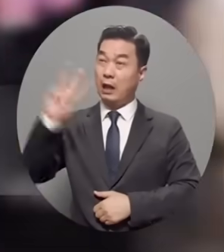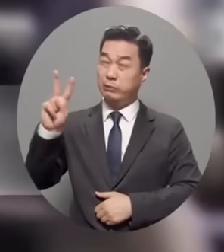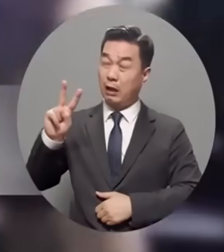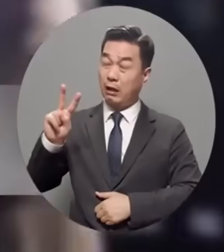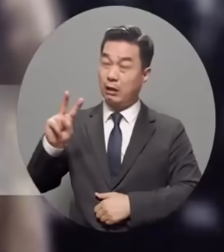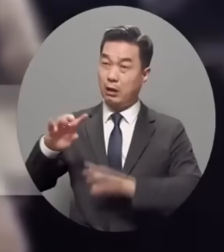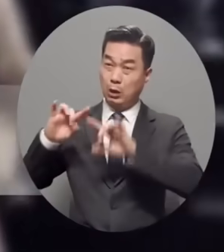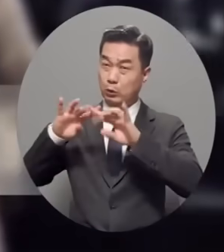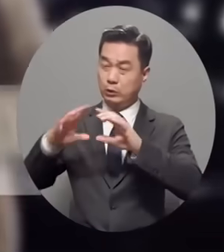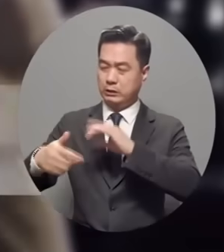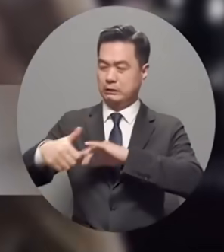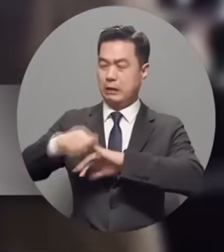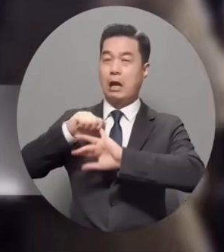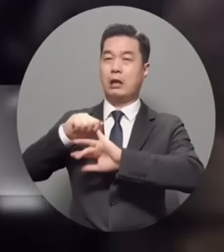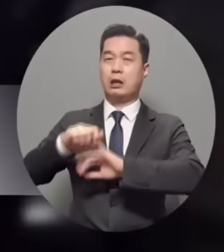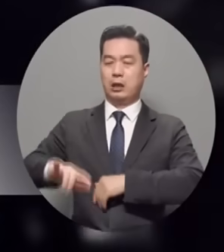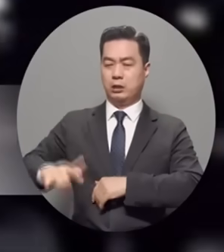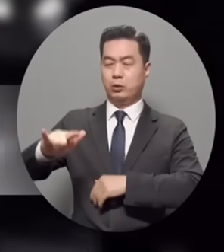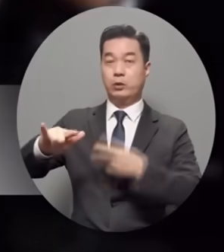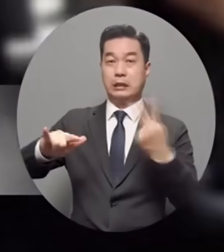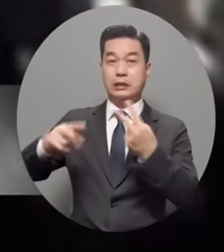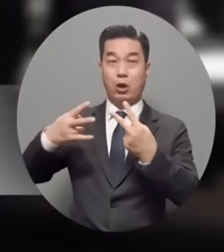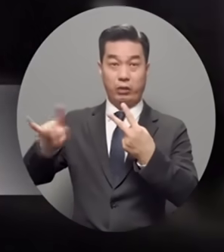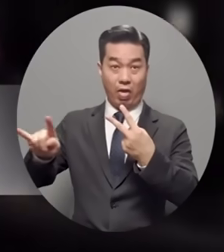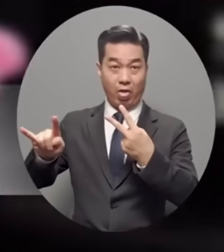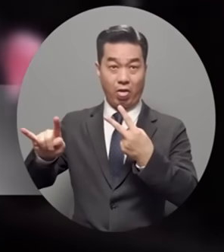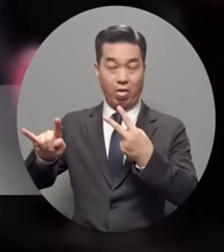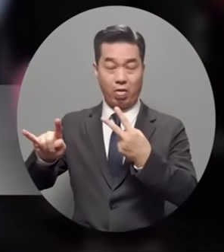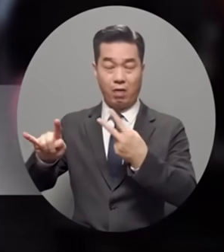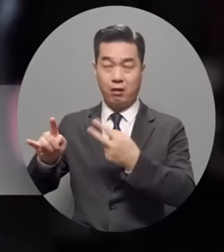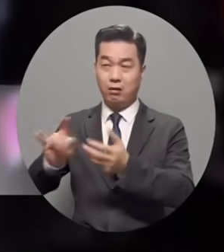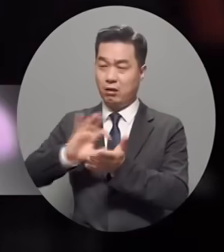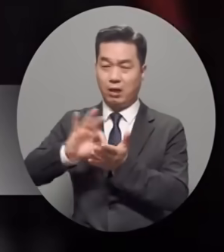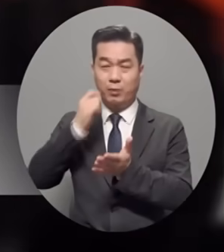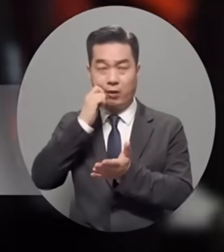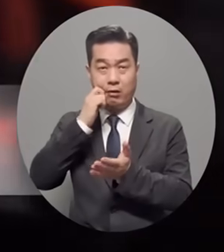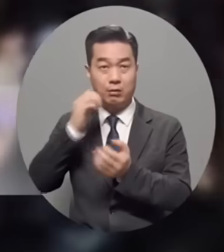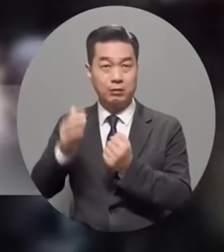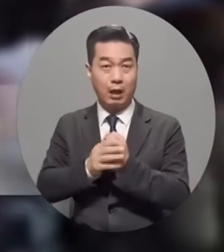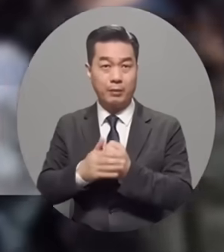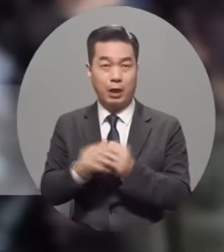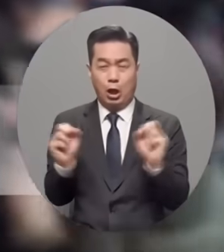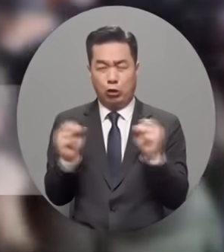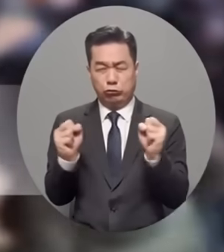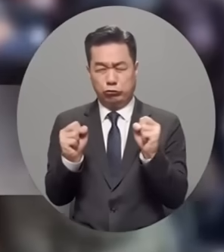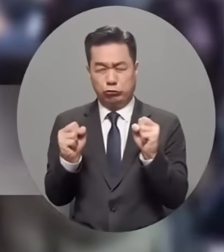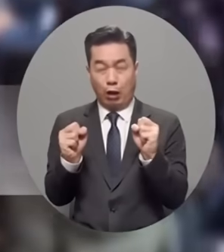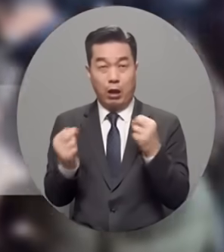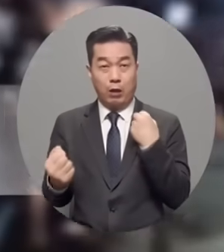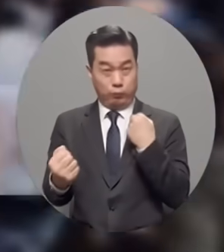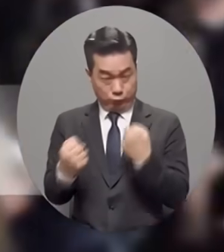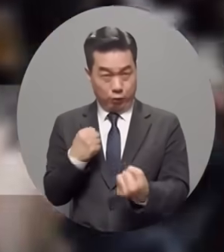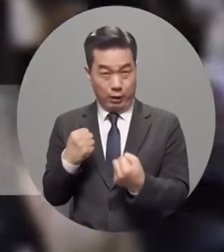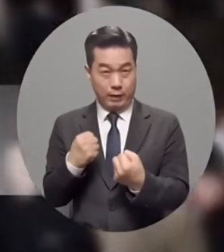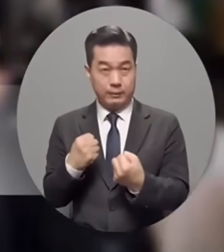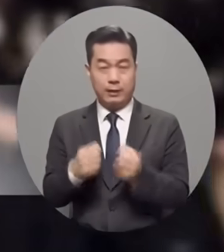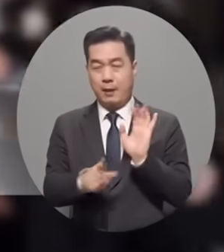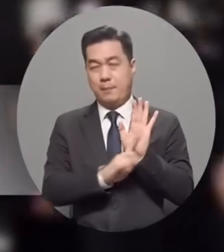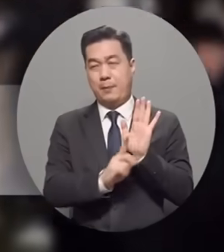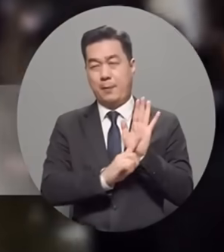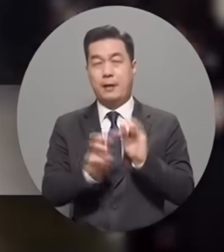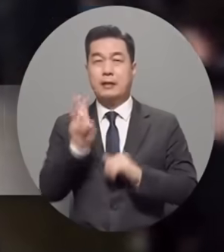장애로 드론 2,000대를 띄울 수 없게 됐다는 겁니다. 관람객들은 추운 날씨에도 안내 방송에 따라 30분을